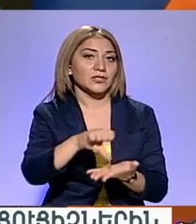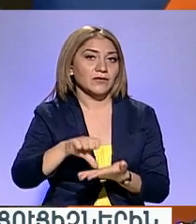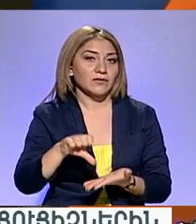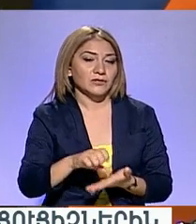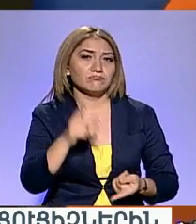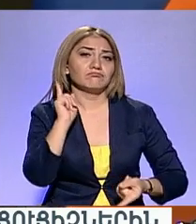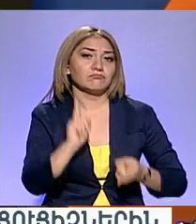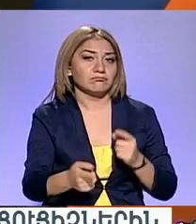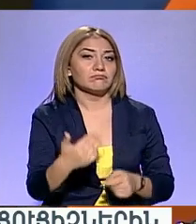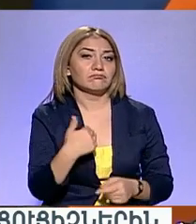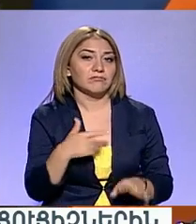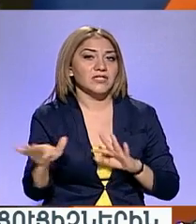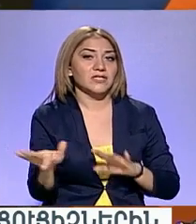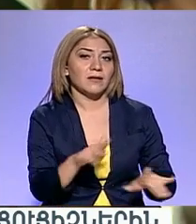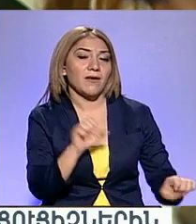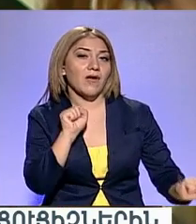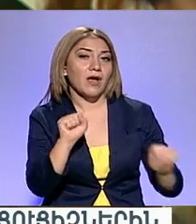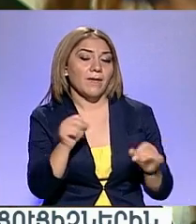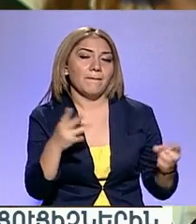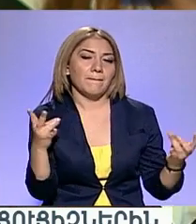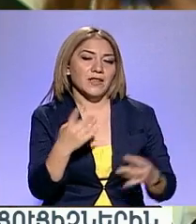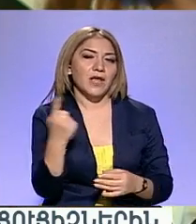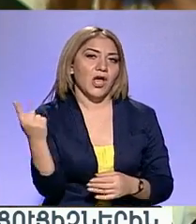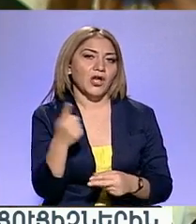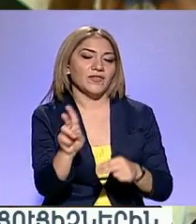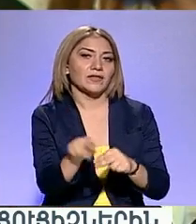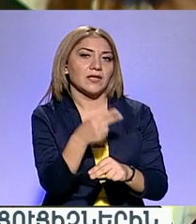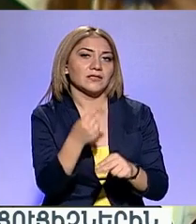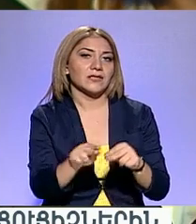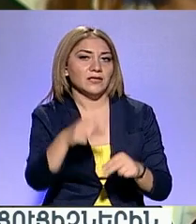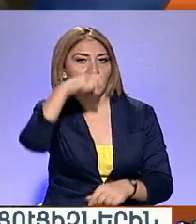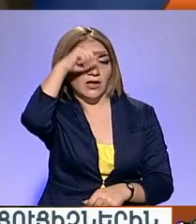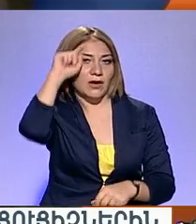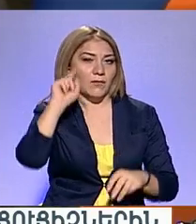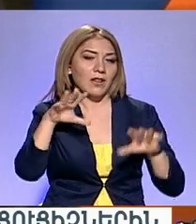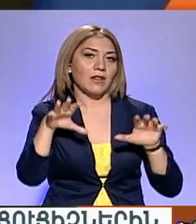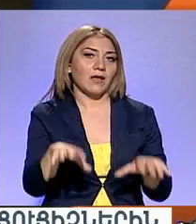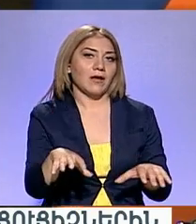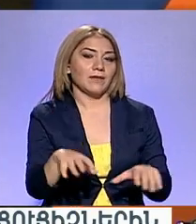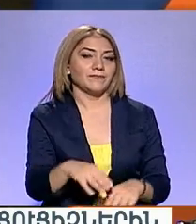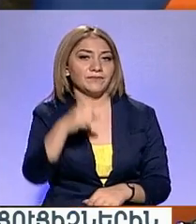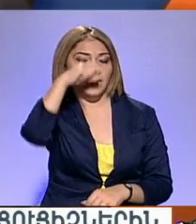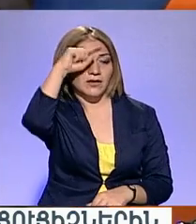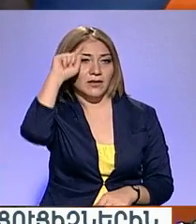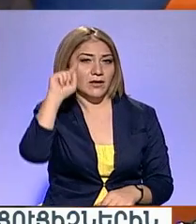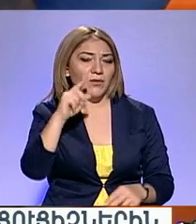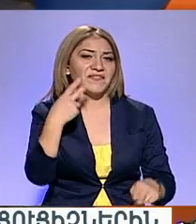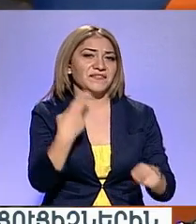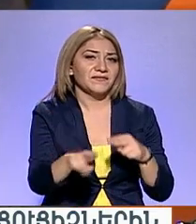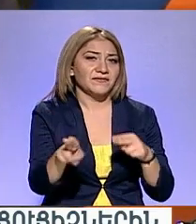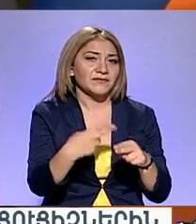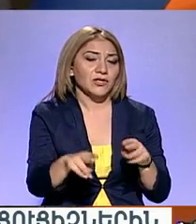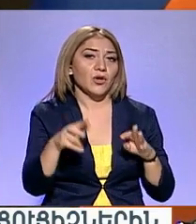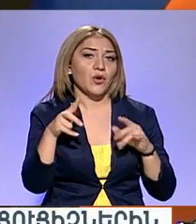Փաշինյանի իսկապես ուզում են զբաղվել կարգավորմամբ, պետք է նախ կարգի հրավիրեն Ադրբեջանի նախագահին։ Ադրբեջանի որևէ ագրեսիվ